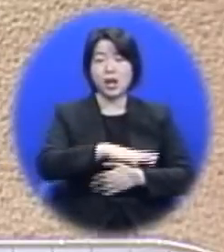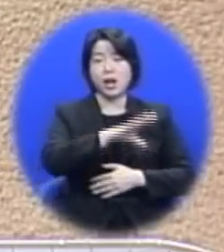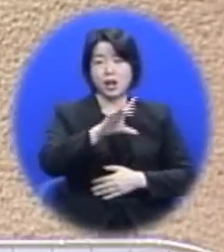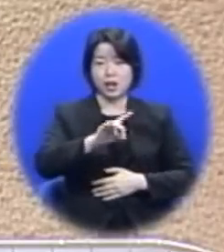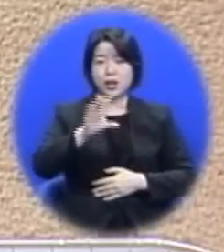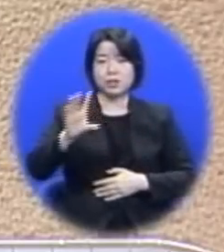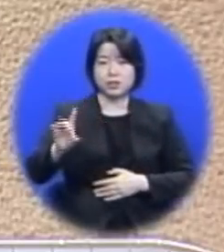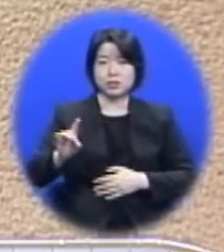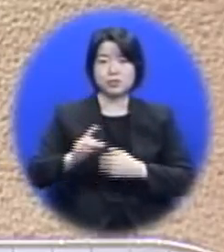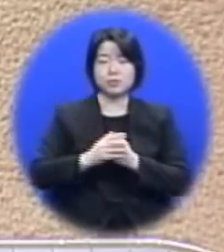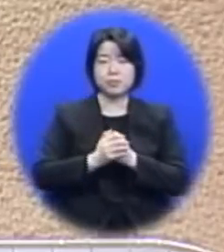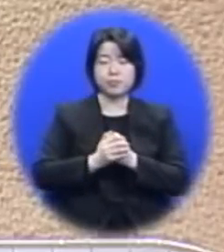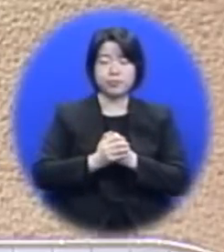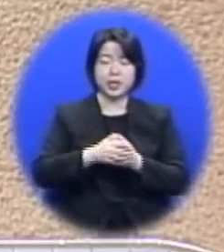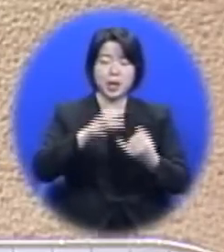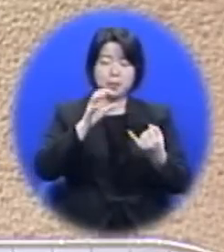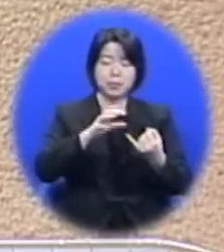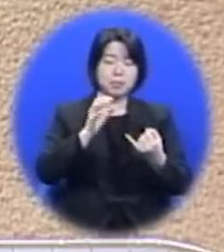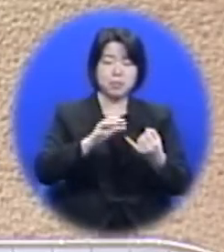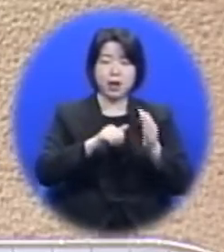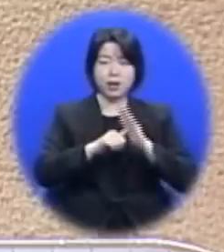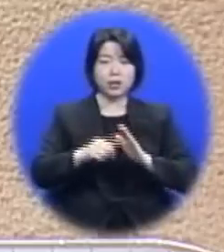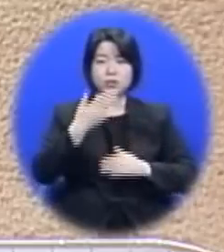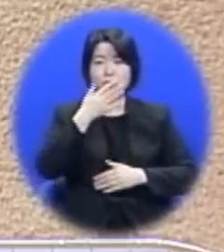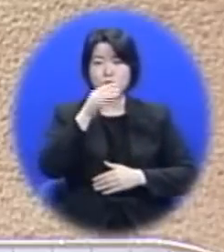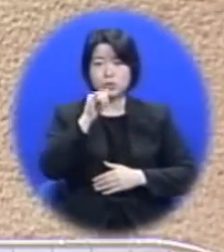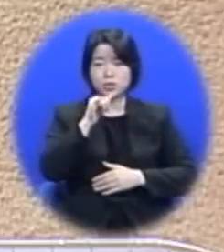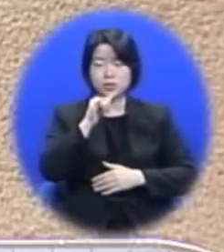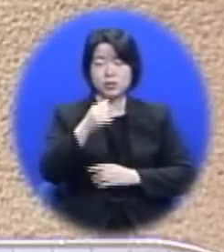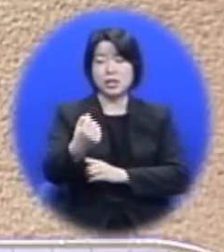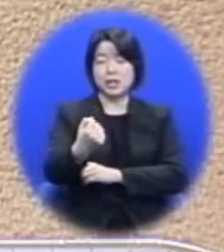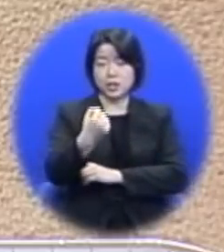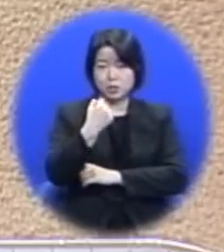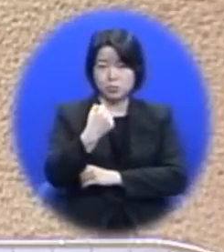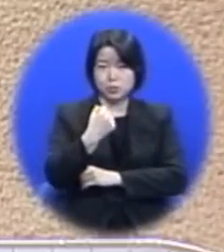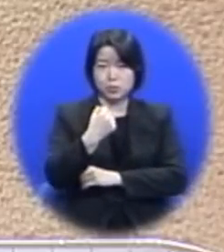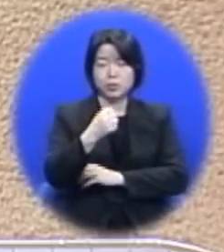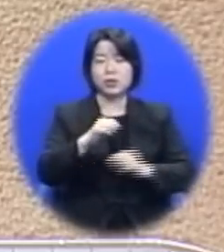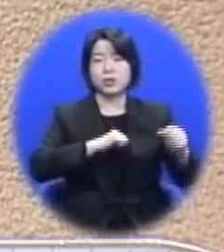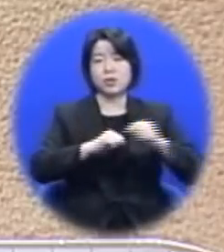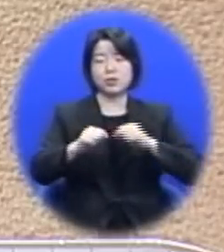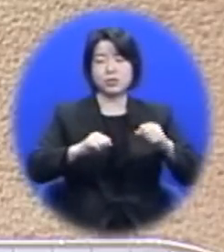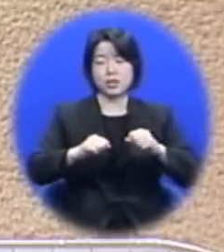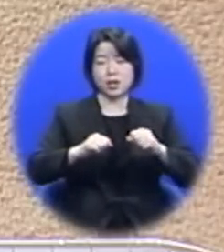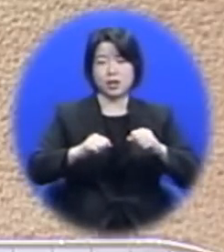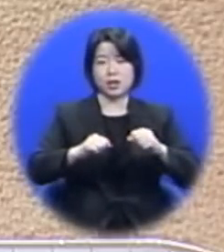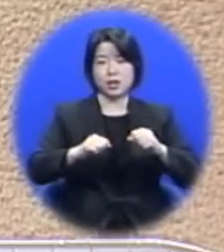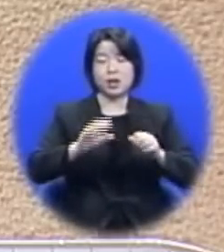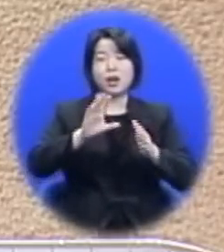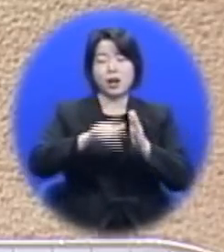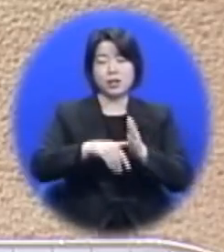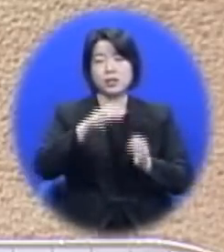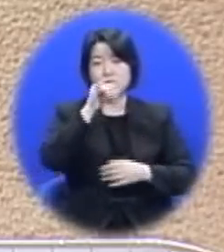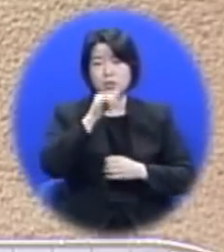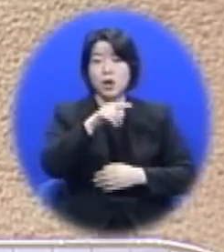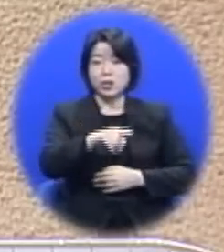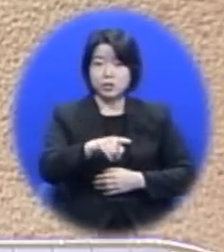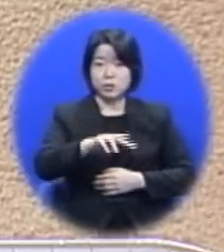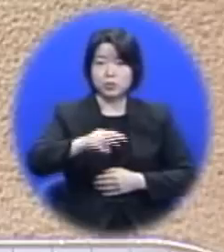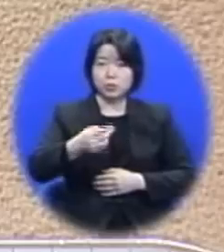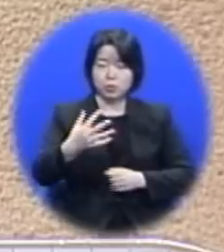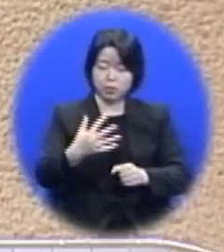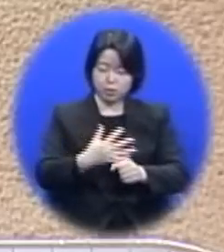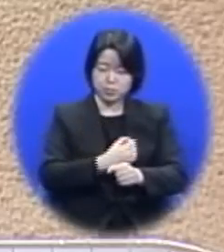때때로는 핍박을 견딜 수 있는 힘으로 역사하실 수밖에 없을 때가 있습니다. 그것도 엄청난